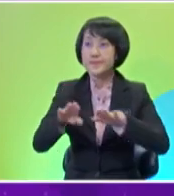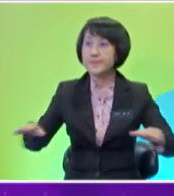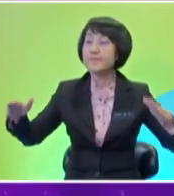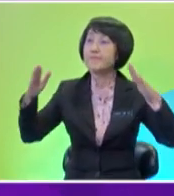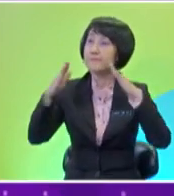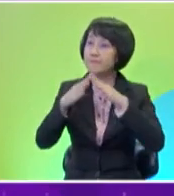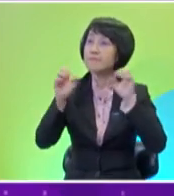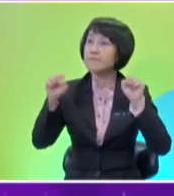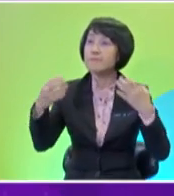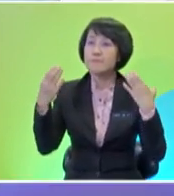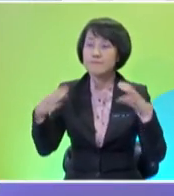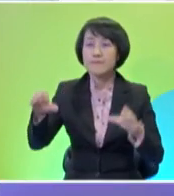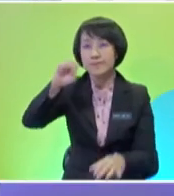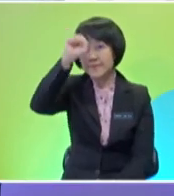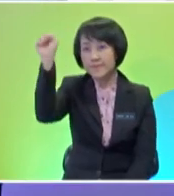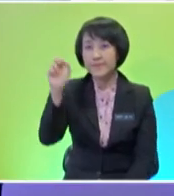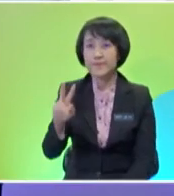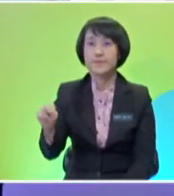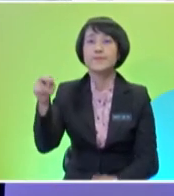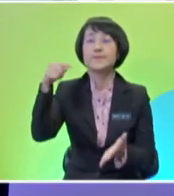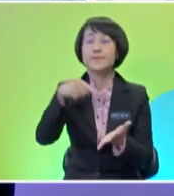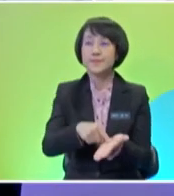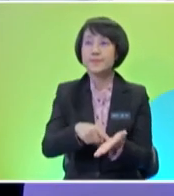boleh coba soal ini